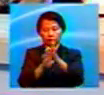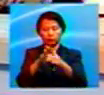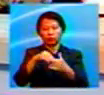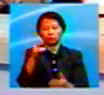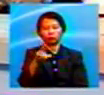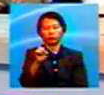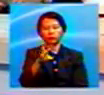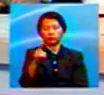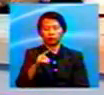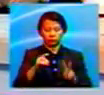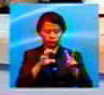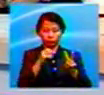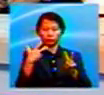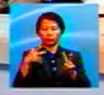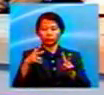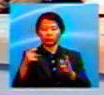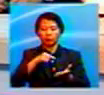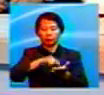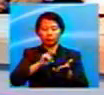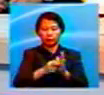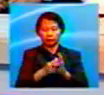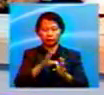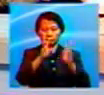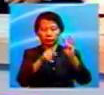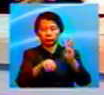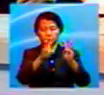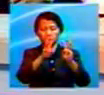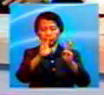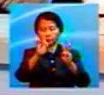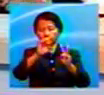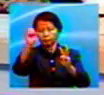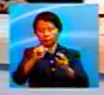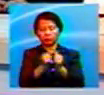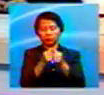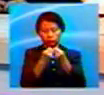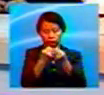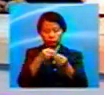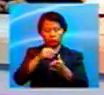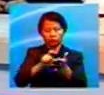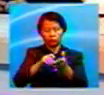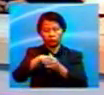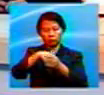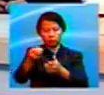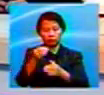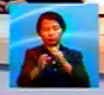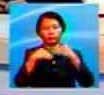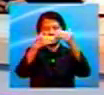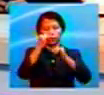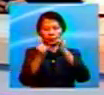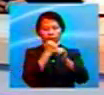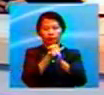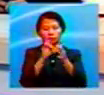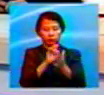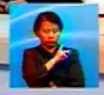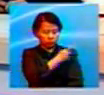$82.4 bilion pada 2013. Ini bermakna 68.8% daripada jumlah terbitan sukuk di peringkat antarabangsa